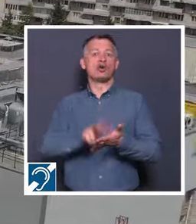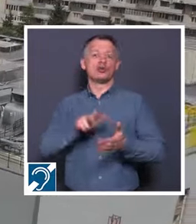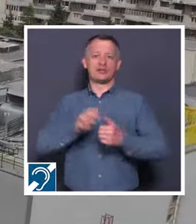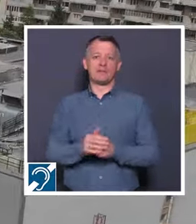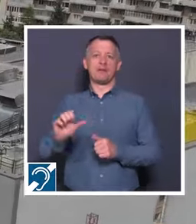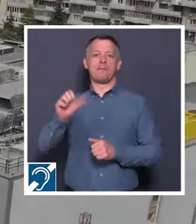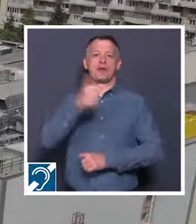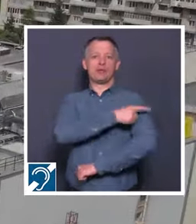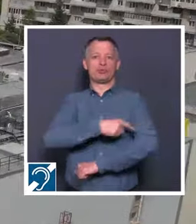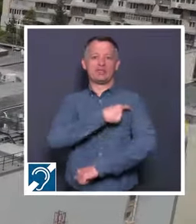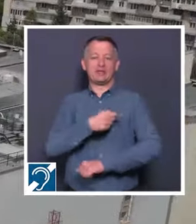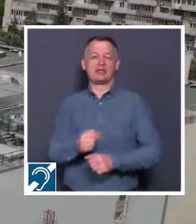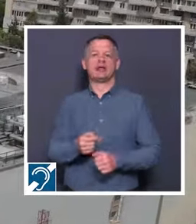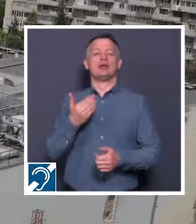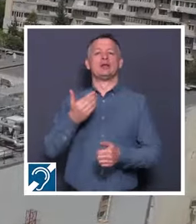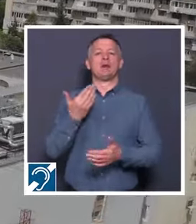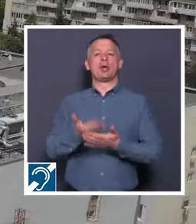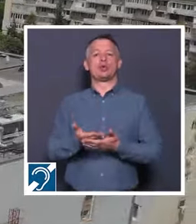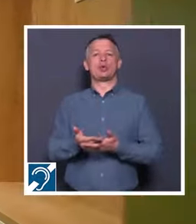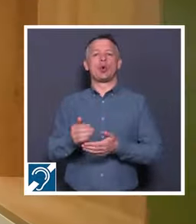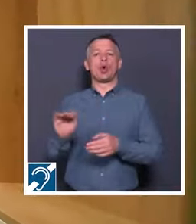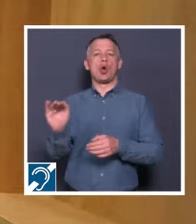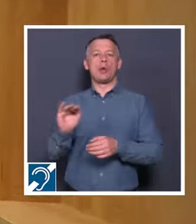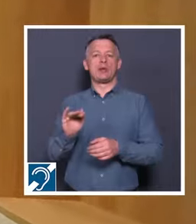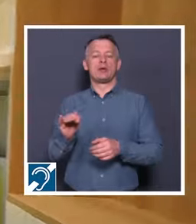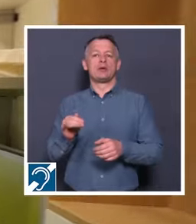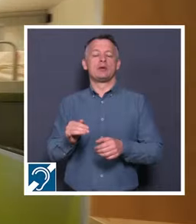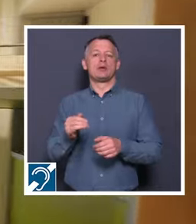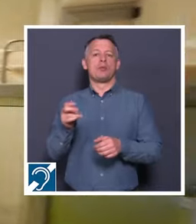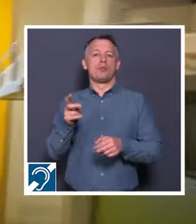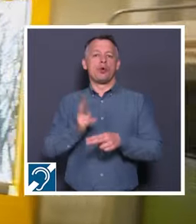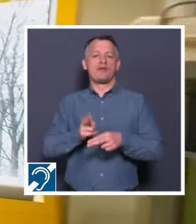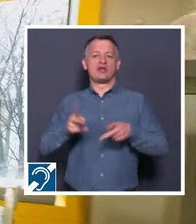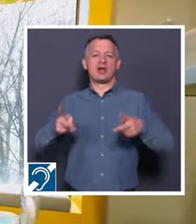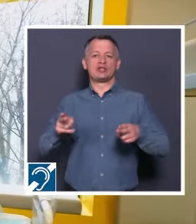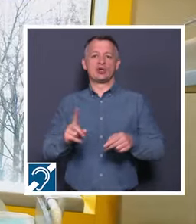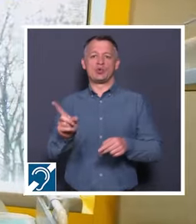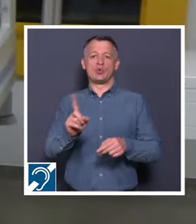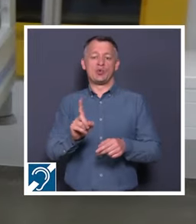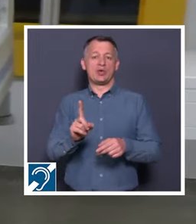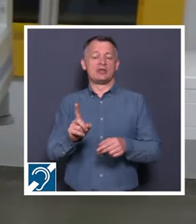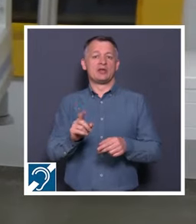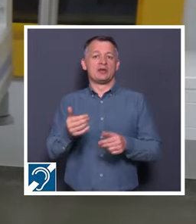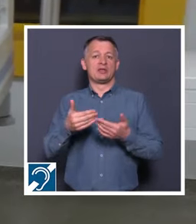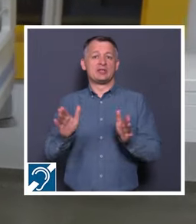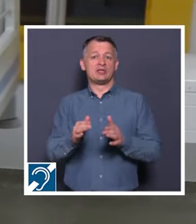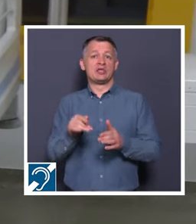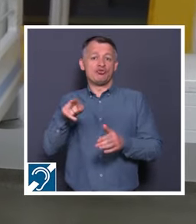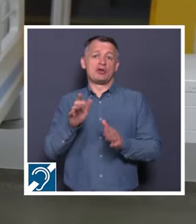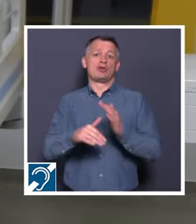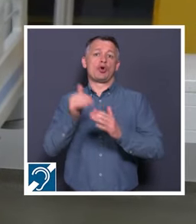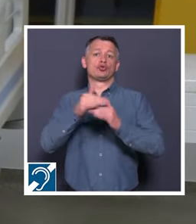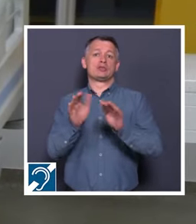Primul spital oncologic pentru copii construit din donații și sponsorizări nu este funcțional, deși este gata de anul trecut.